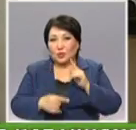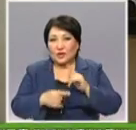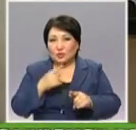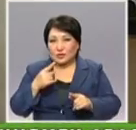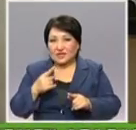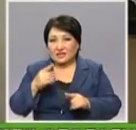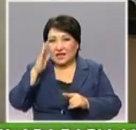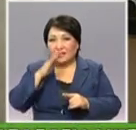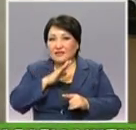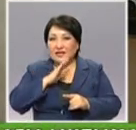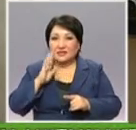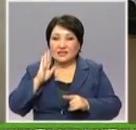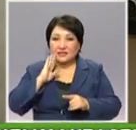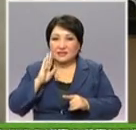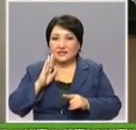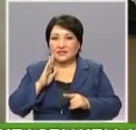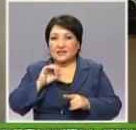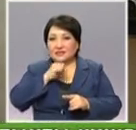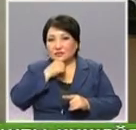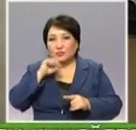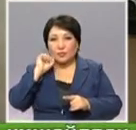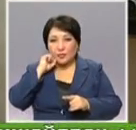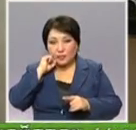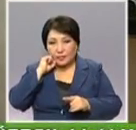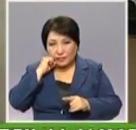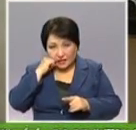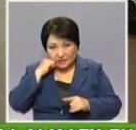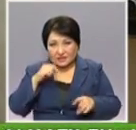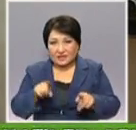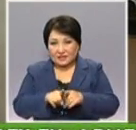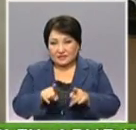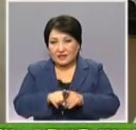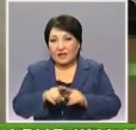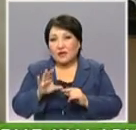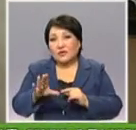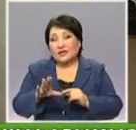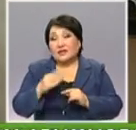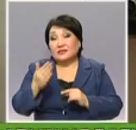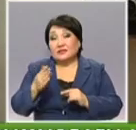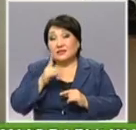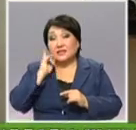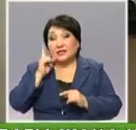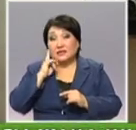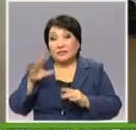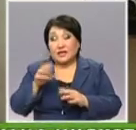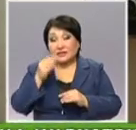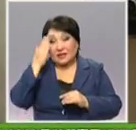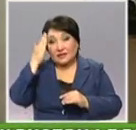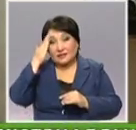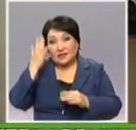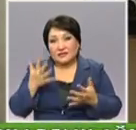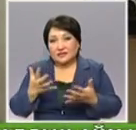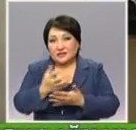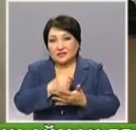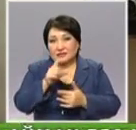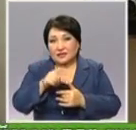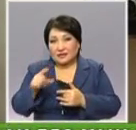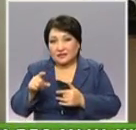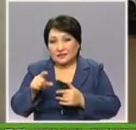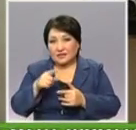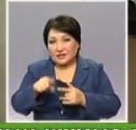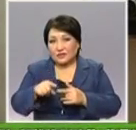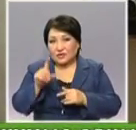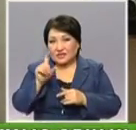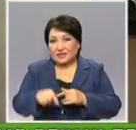атасы, әкесі деген сияқты. Одан кейін барып, Ғабит Мүсірепов Семейге жас дарындарды, таланттарды жинап барған кезде, осы кісі көзіне